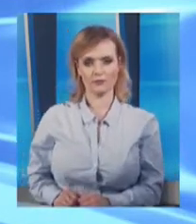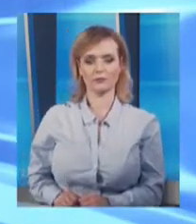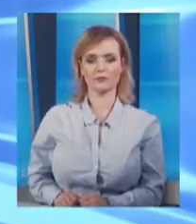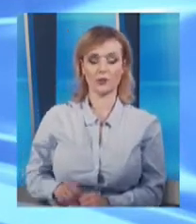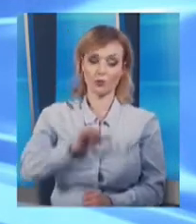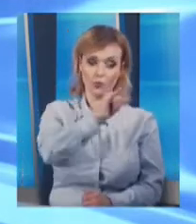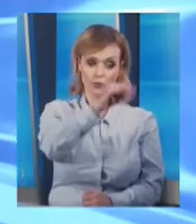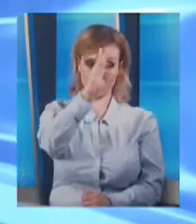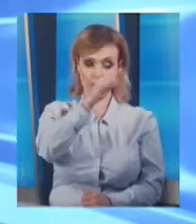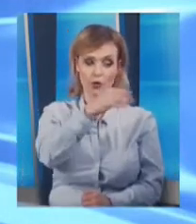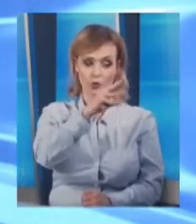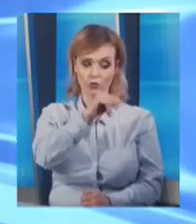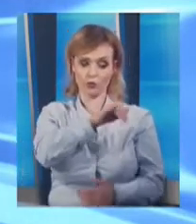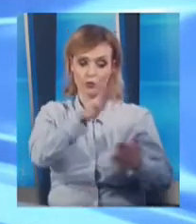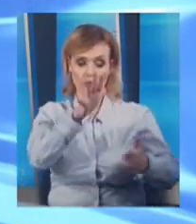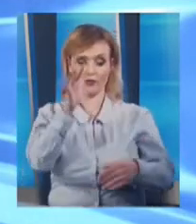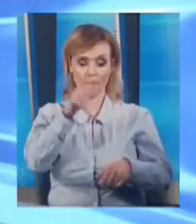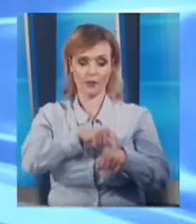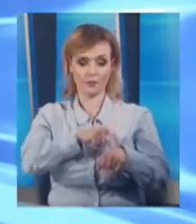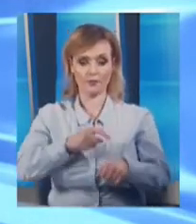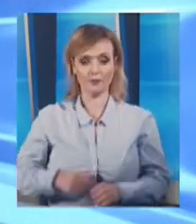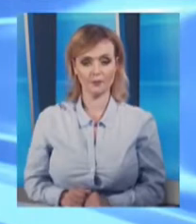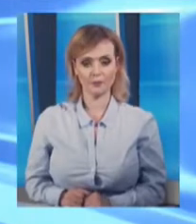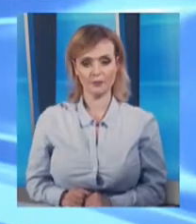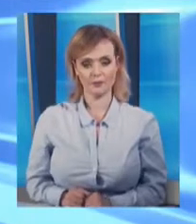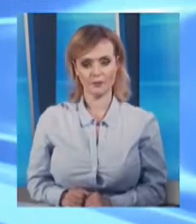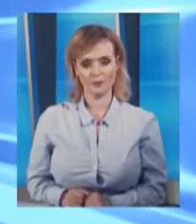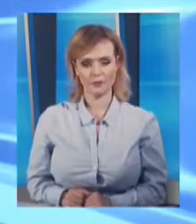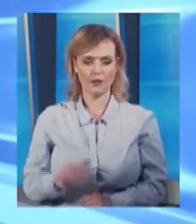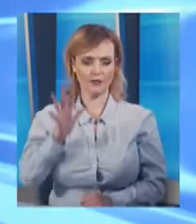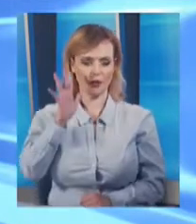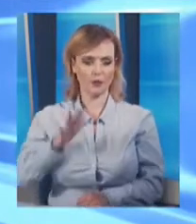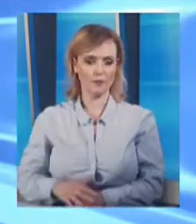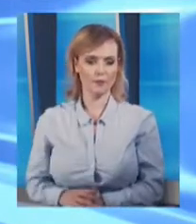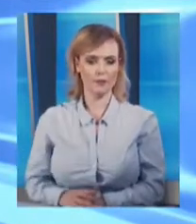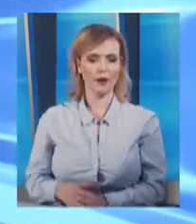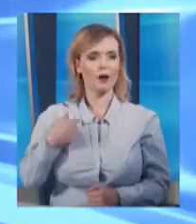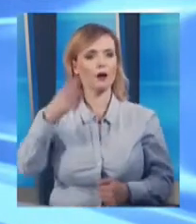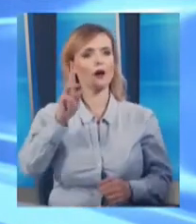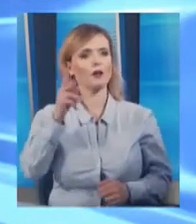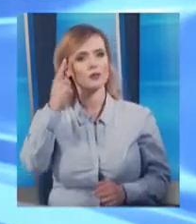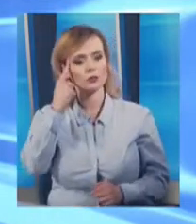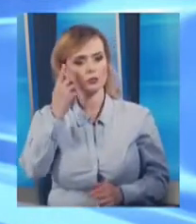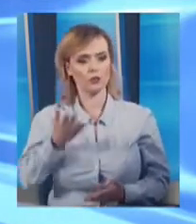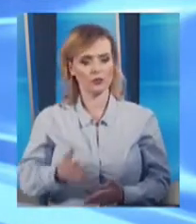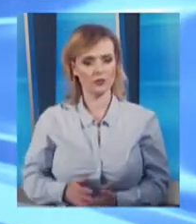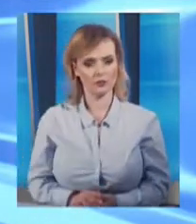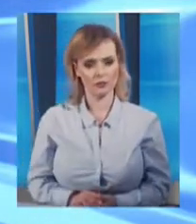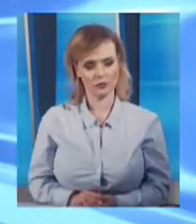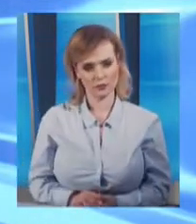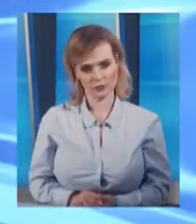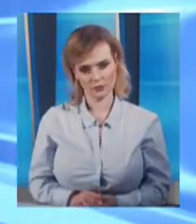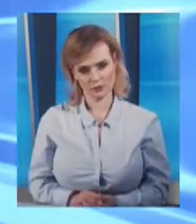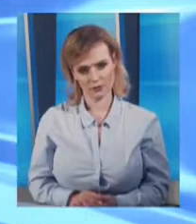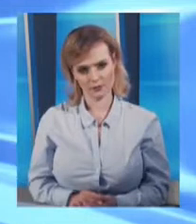timp. Așa, domnule Grosu, cum credeți că se răsfrânge relația tensionată dintre, sau pe